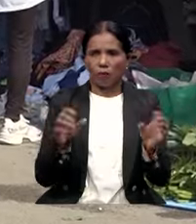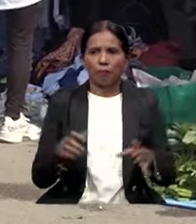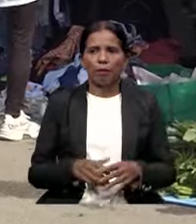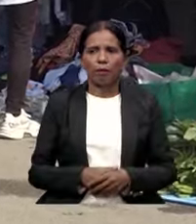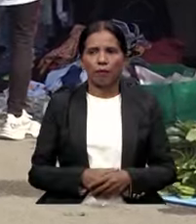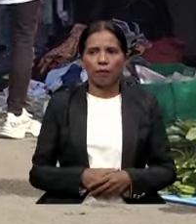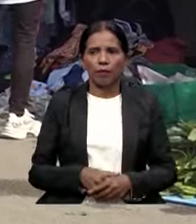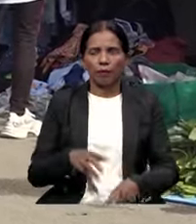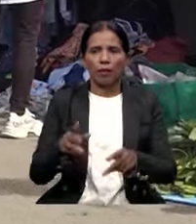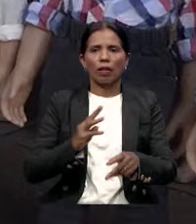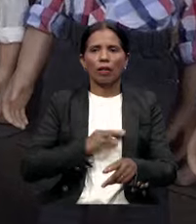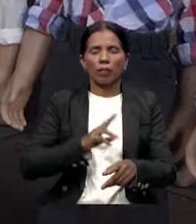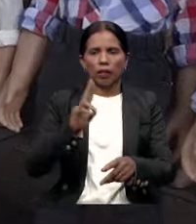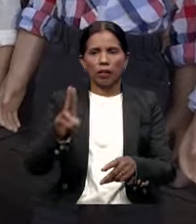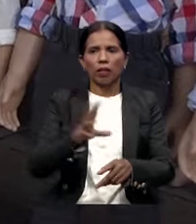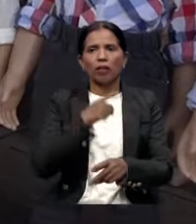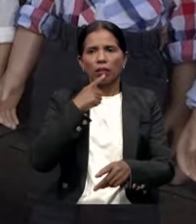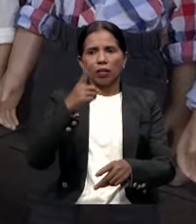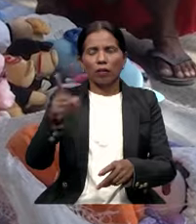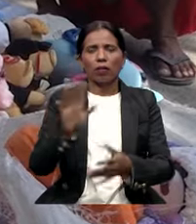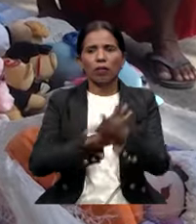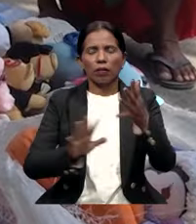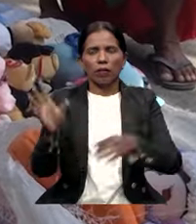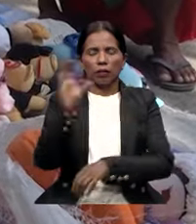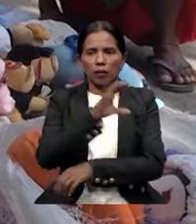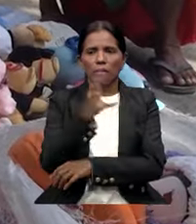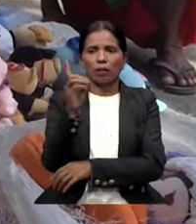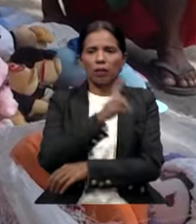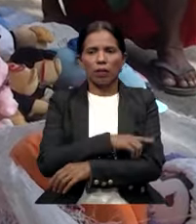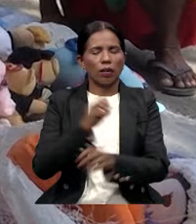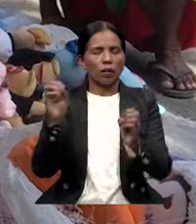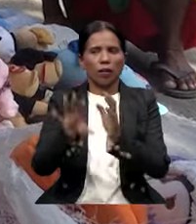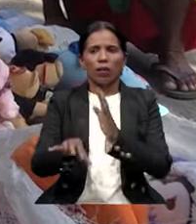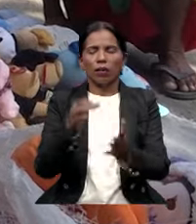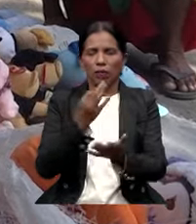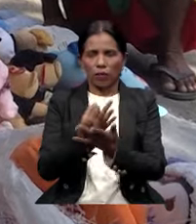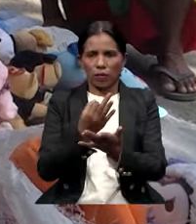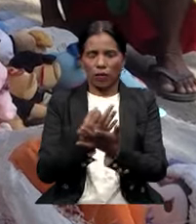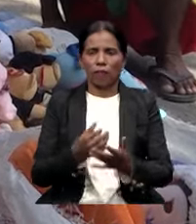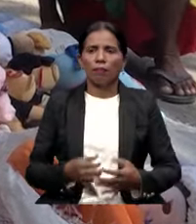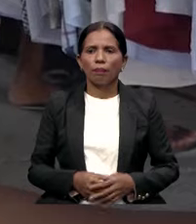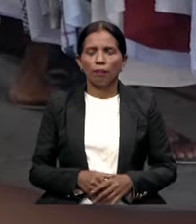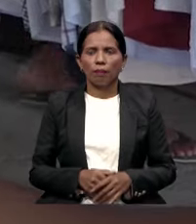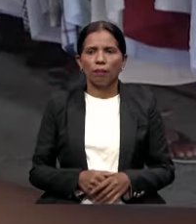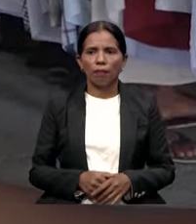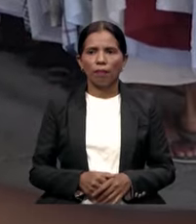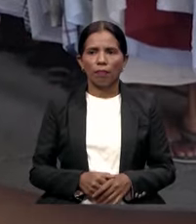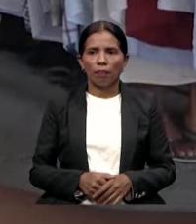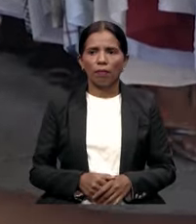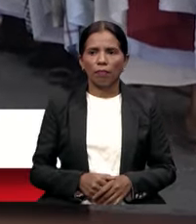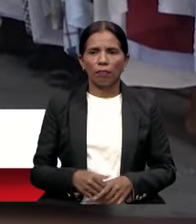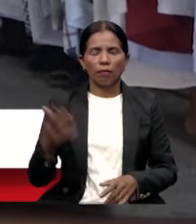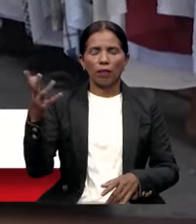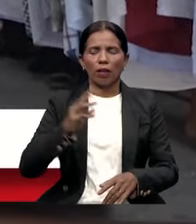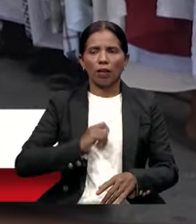seluk negosiante manlewana preocupa tamai selebrasan lorong natal ne lahetan rendimento diak niklo lobat nene ba hasa iha bi ai